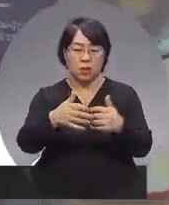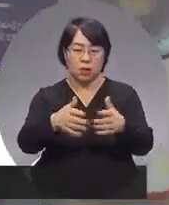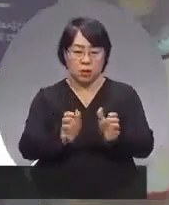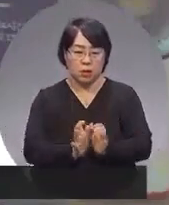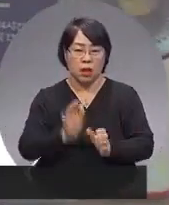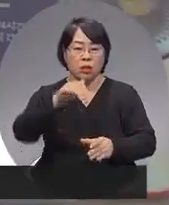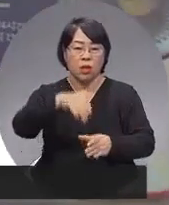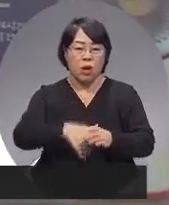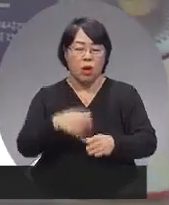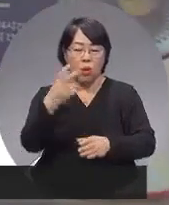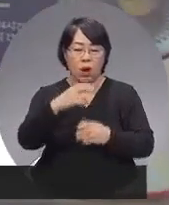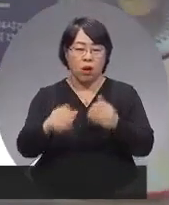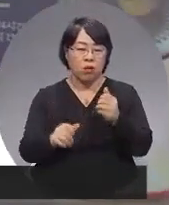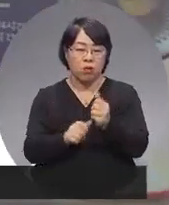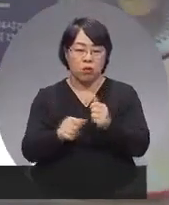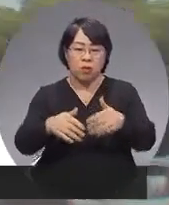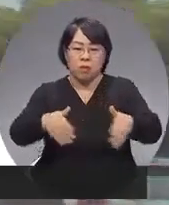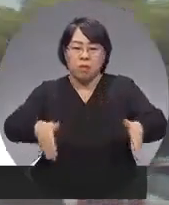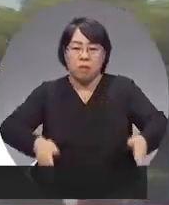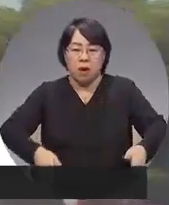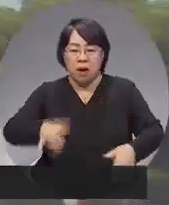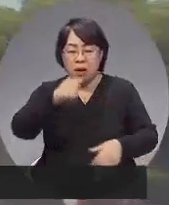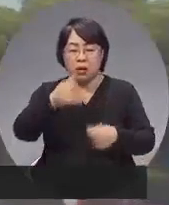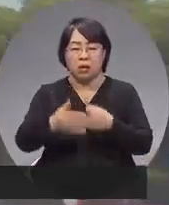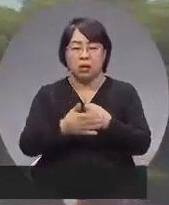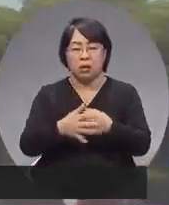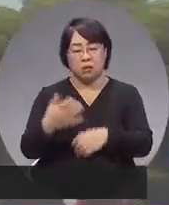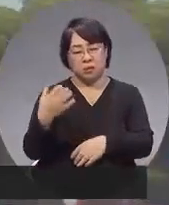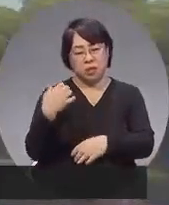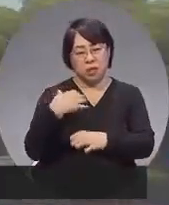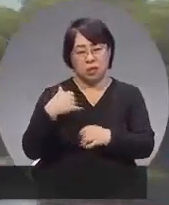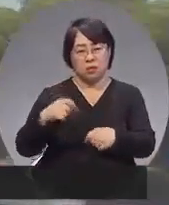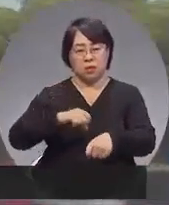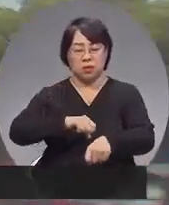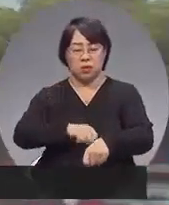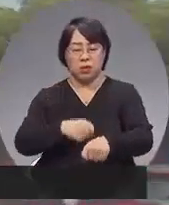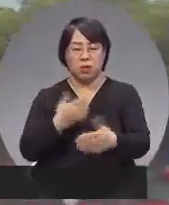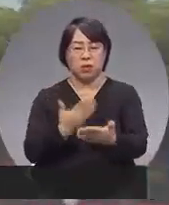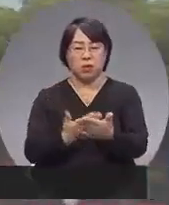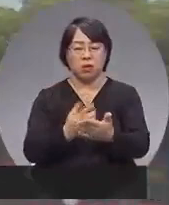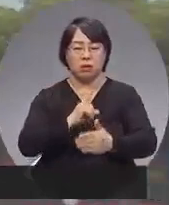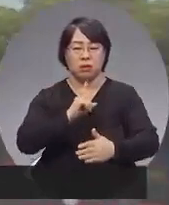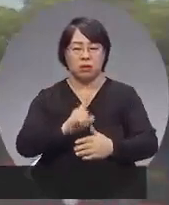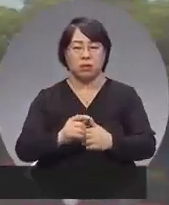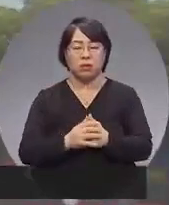선관위가 방관했다며 책임자의 처벌을 요구하고 나섰습니다. 김대웅 기자입니다.